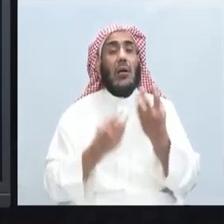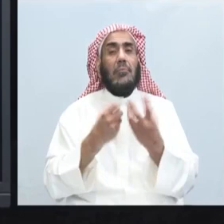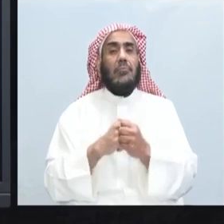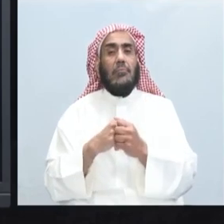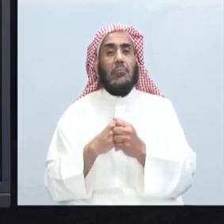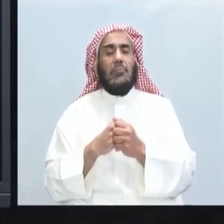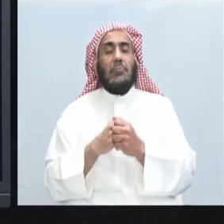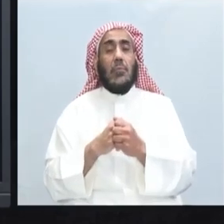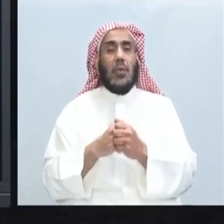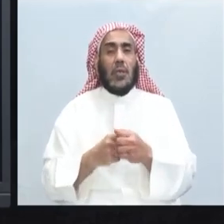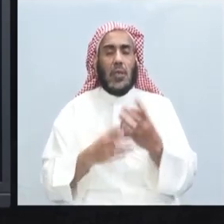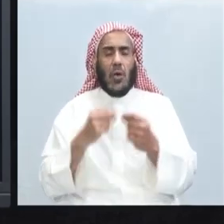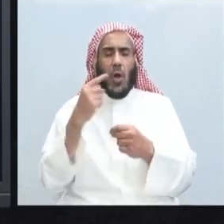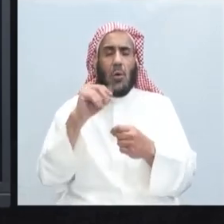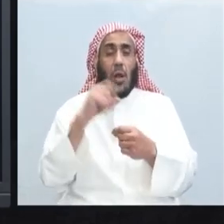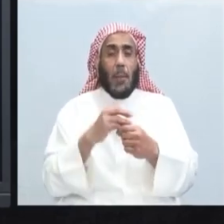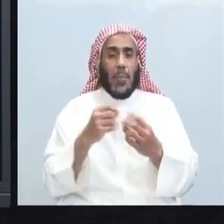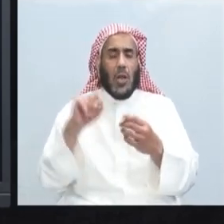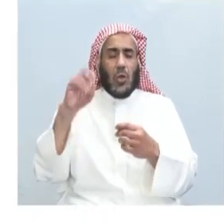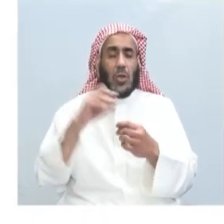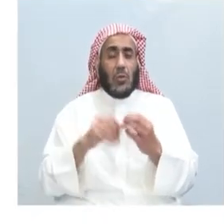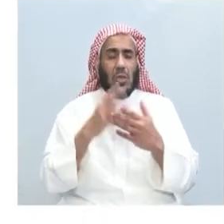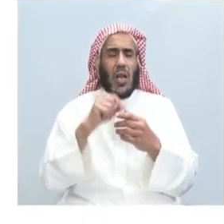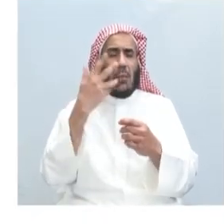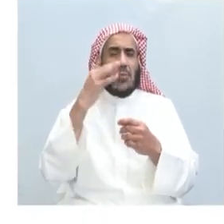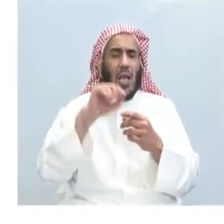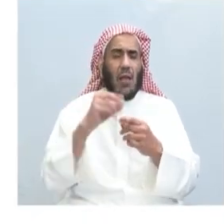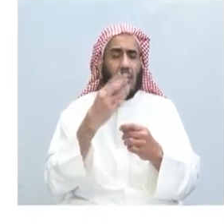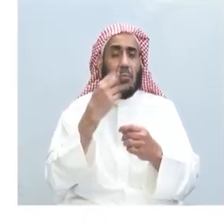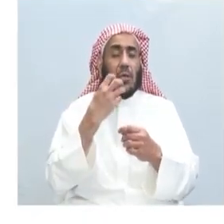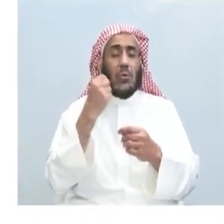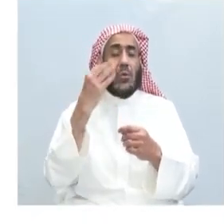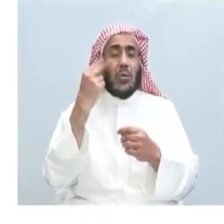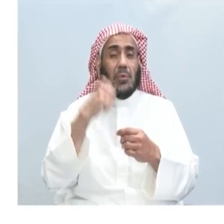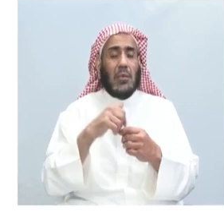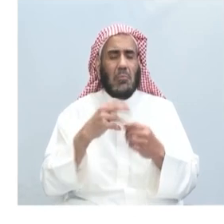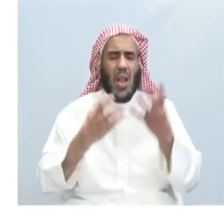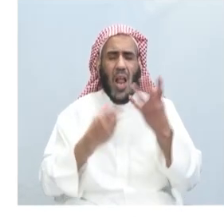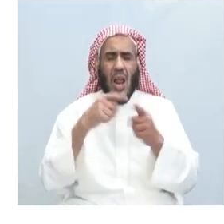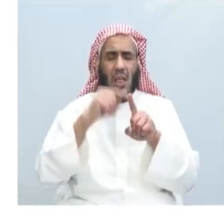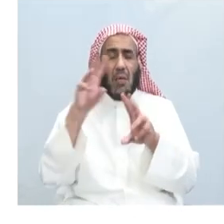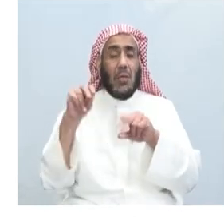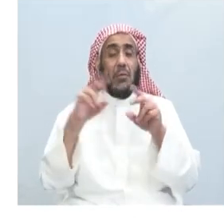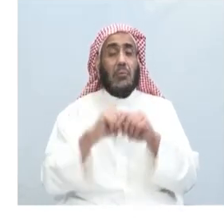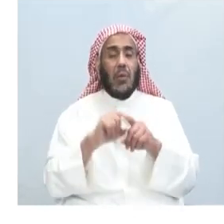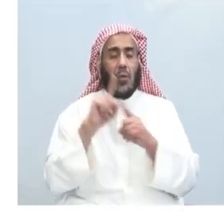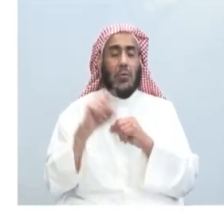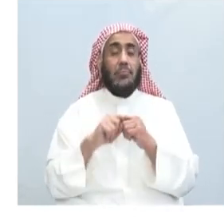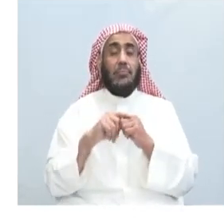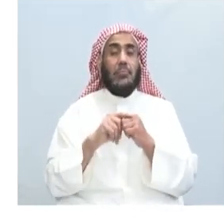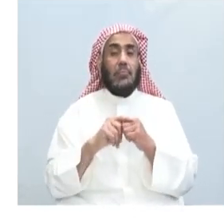احتراق احتراق واحد مول من الاوكتان ينتج 5471 من الحراره هذا كمثال لاحظ